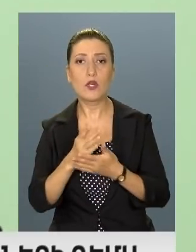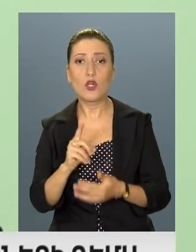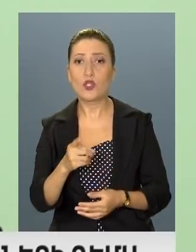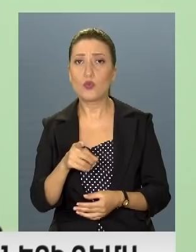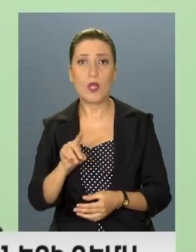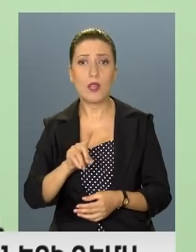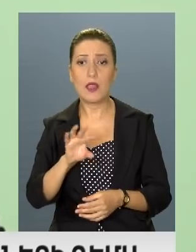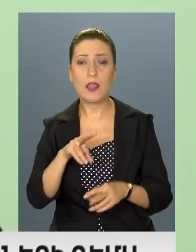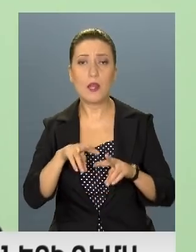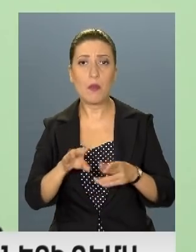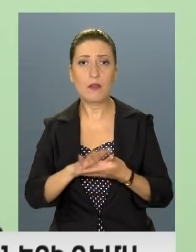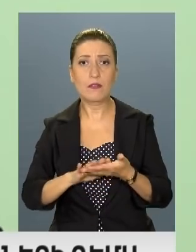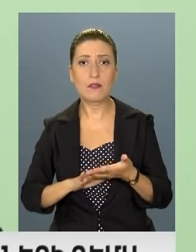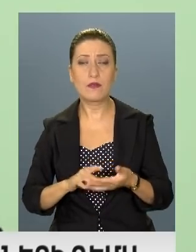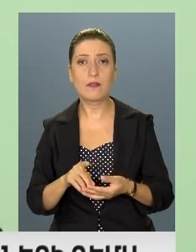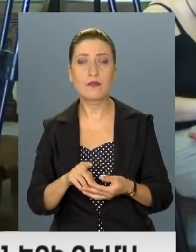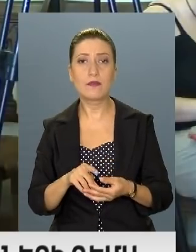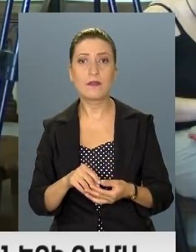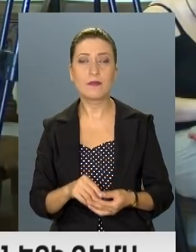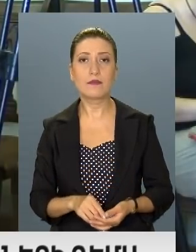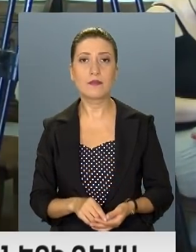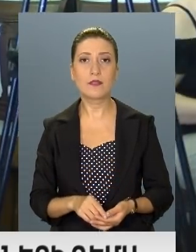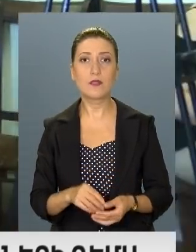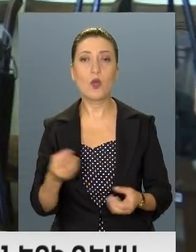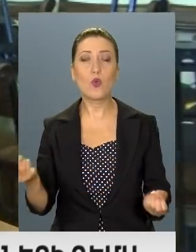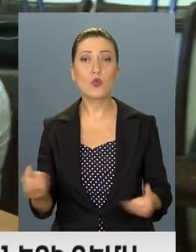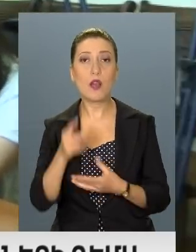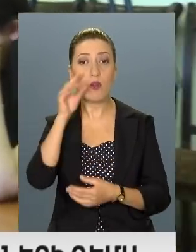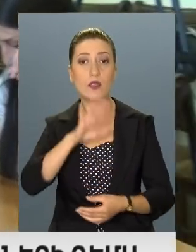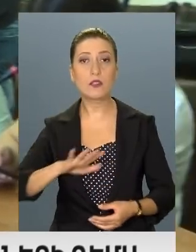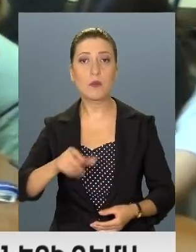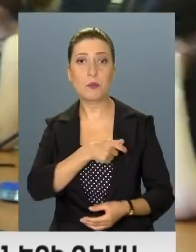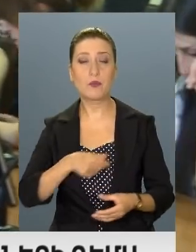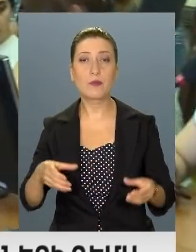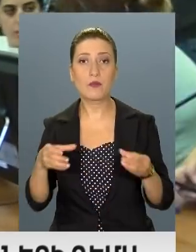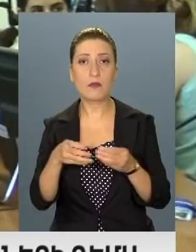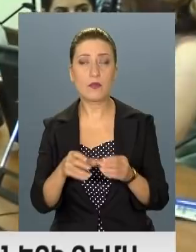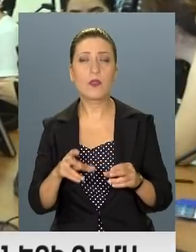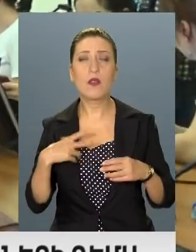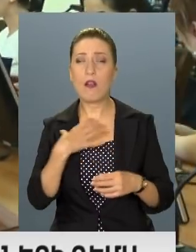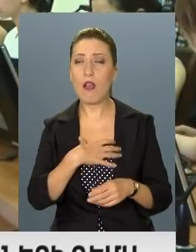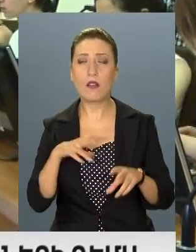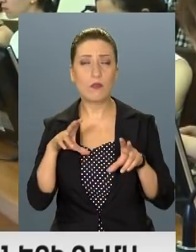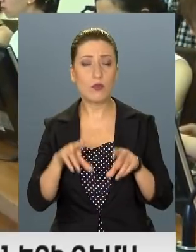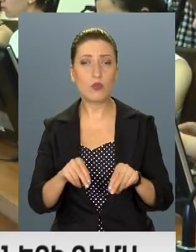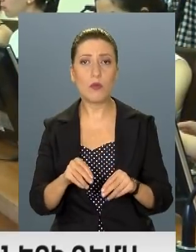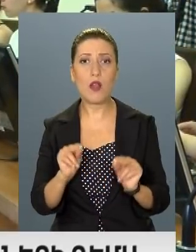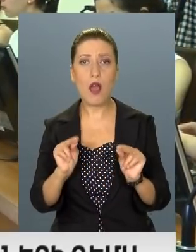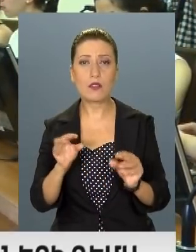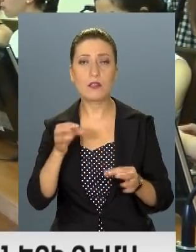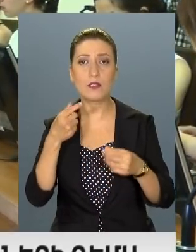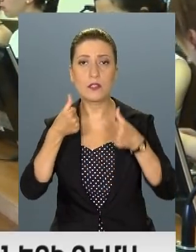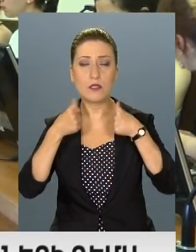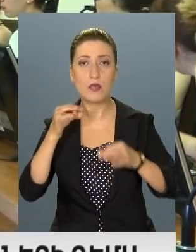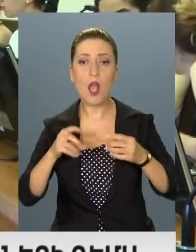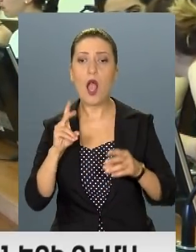նման որակավորումներով նա հանդես գալի այդպես։ Լուսավոր Հայաստանում կարևորում են արդար դատավարության իրավունքը ցանկացած մարդու դեպքում